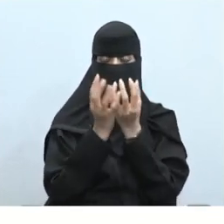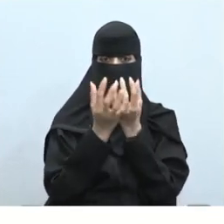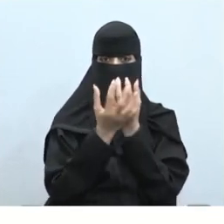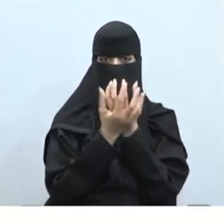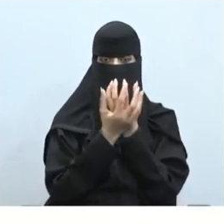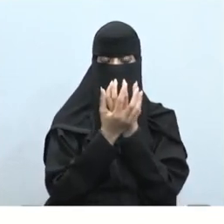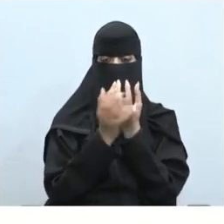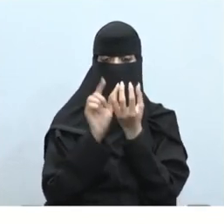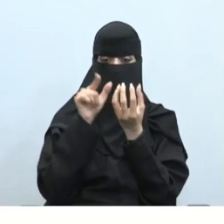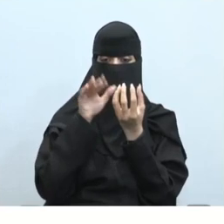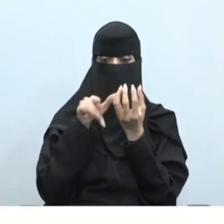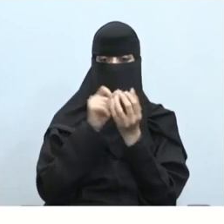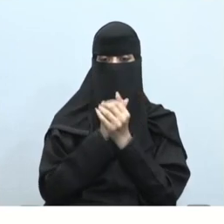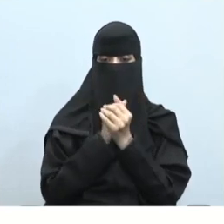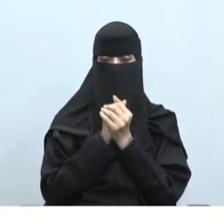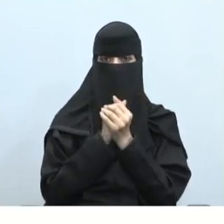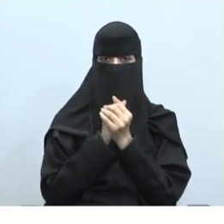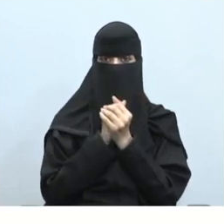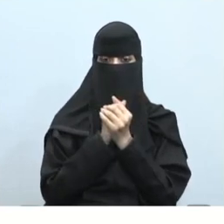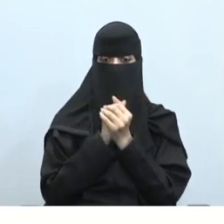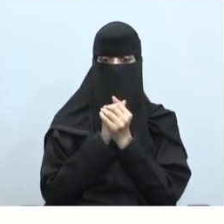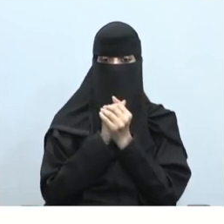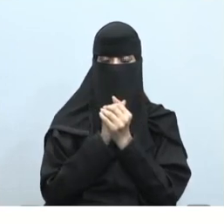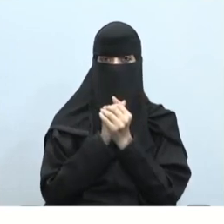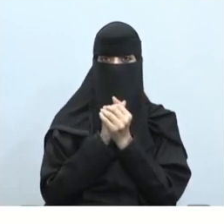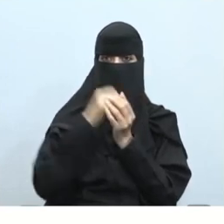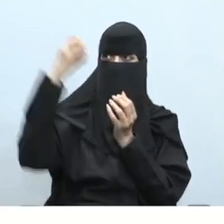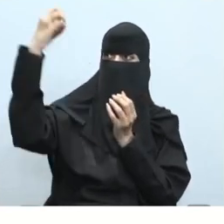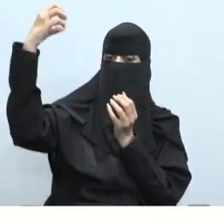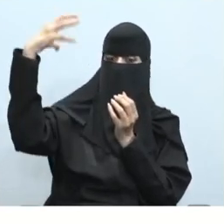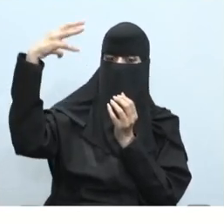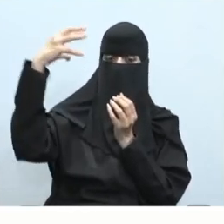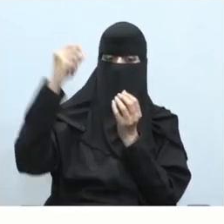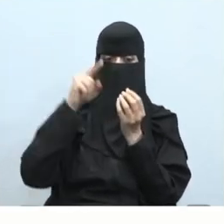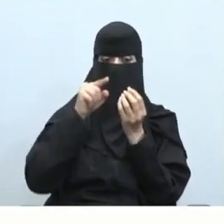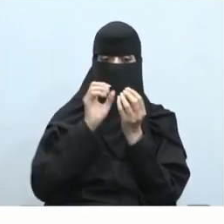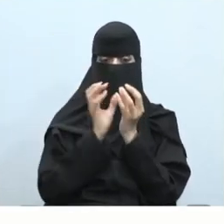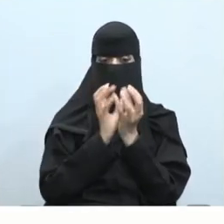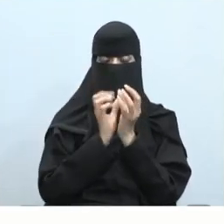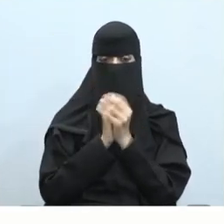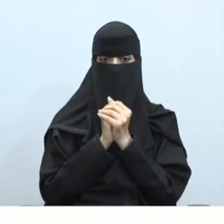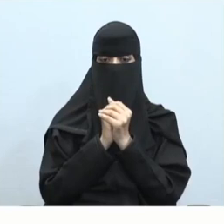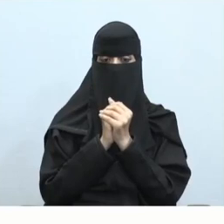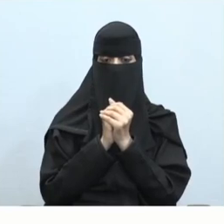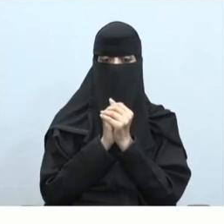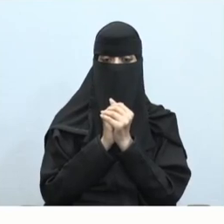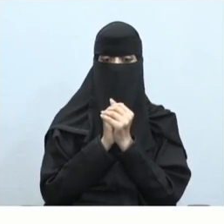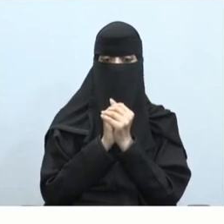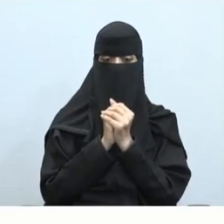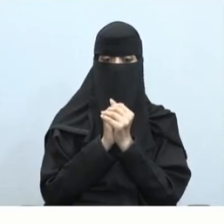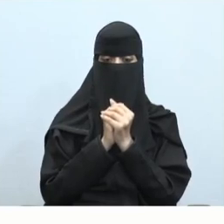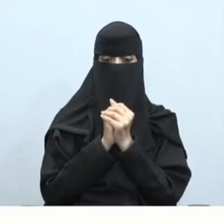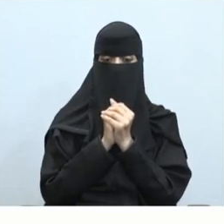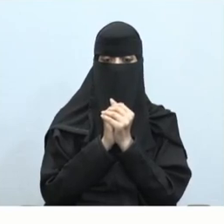مقارنه بالكواكب الاخرى لولا حظنا الارض كما هو موضح لدينا امامنا ابنائي